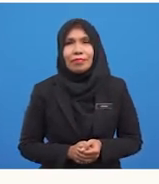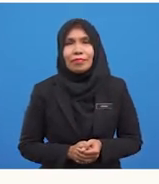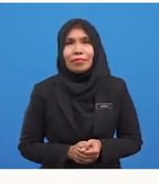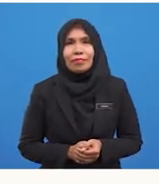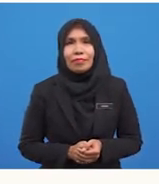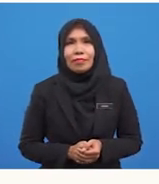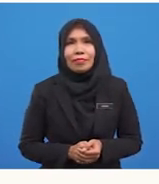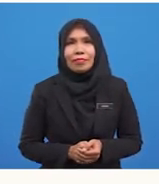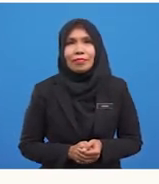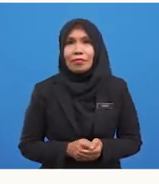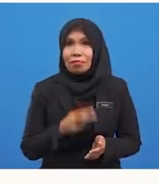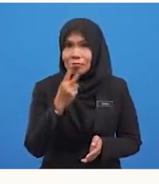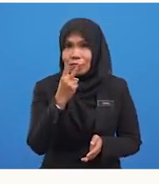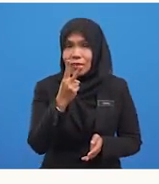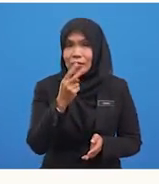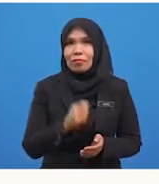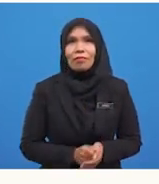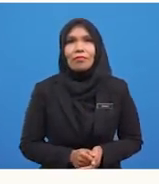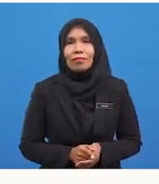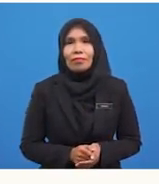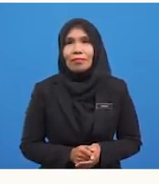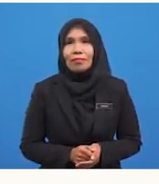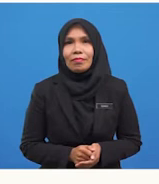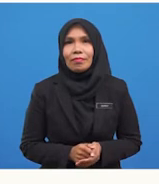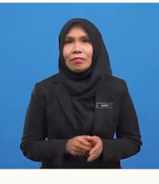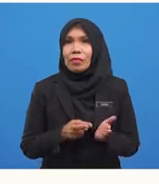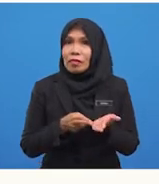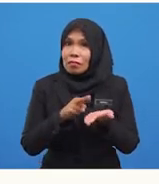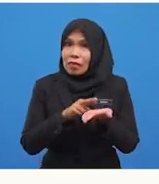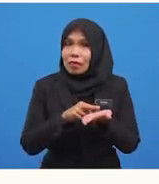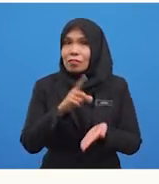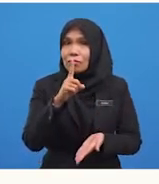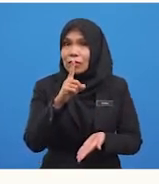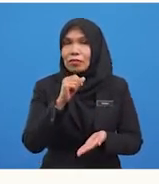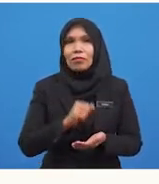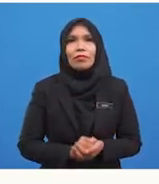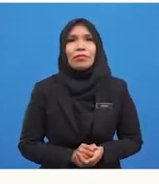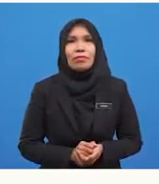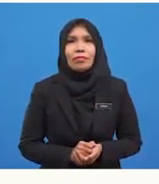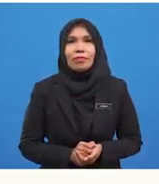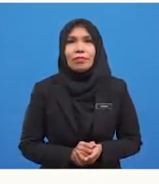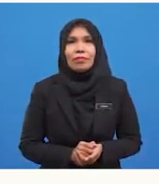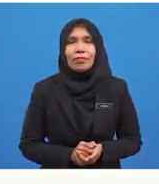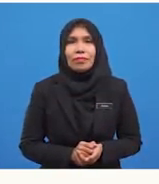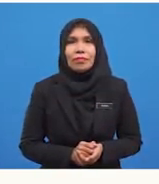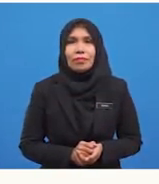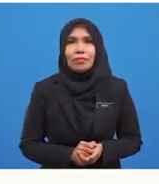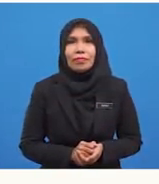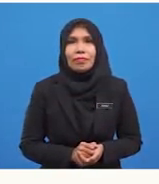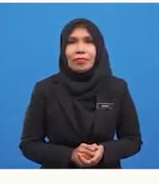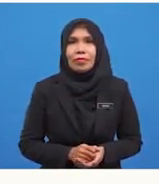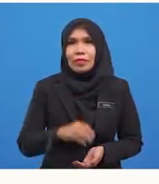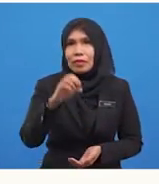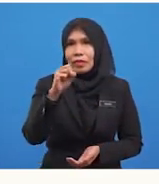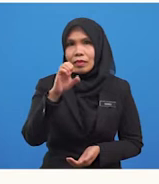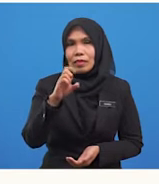beradat, santap istiadat, santap raja di majlis kebesaran,